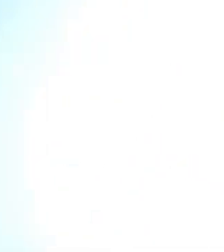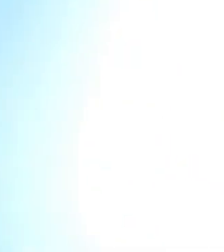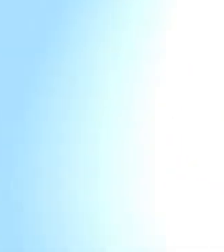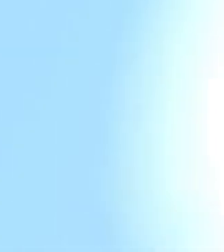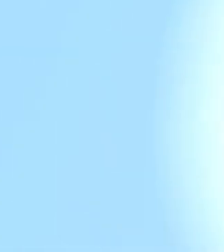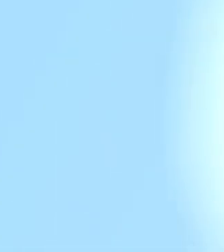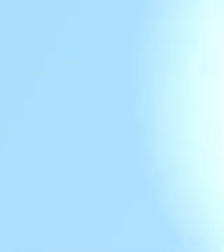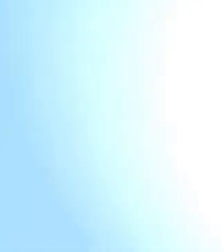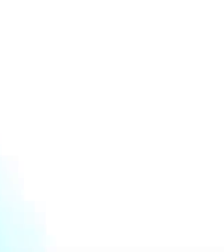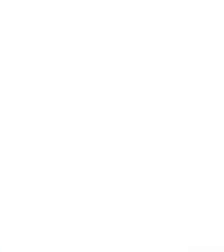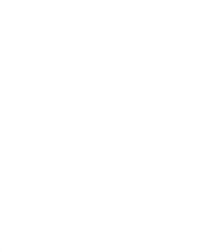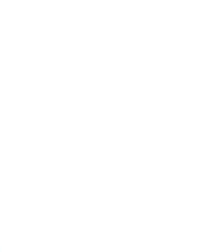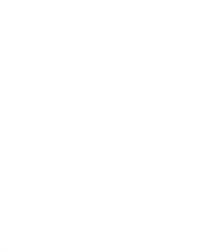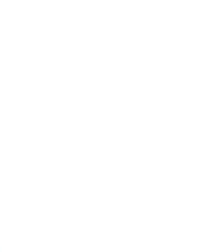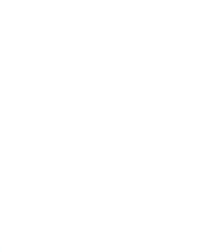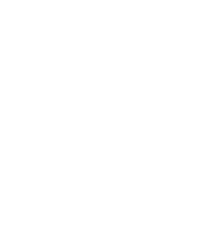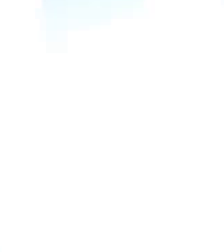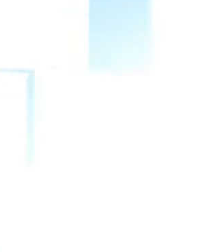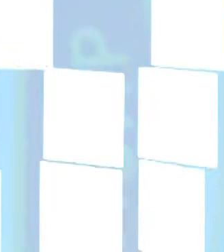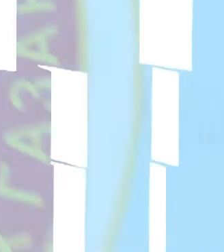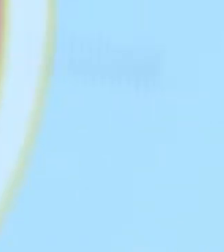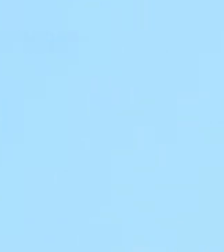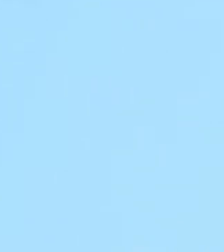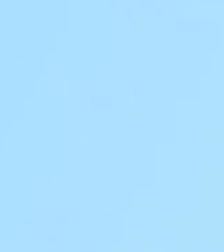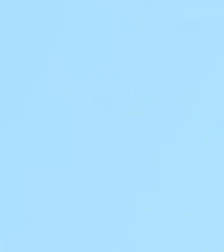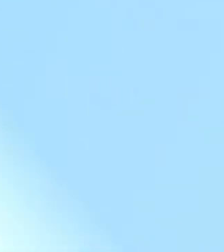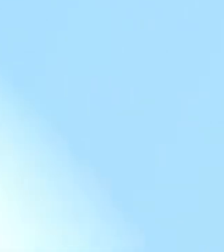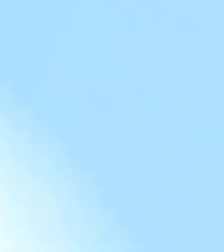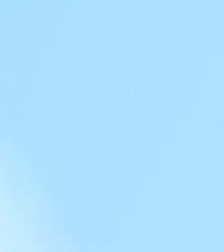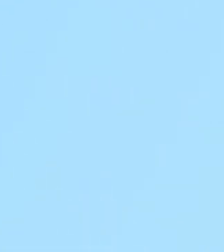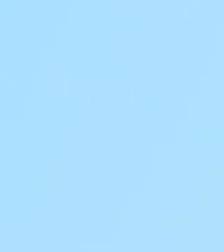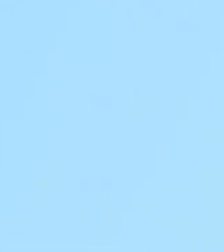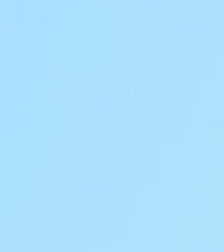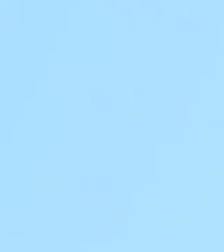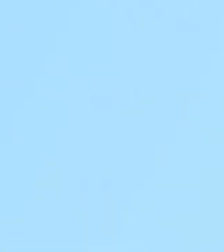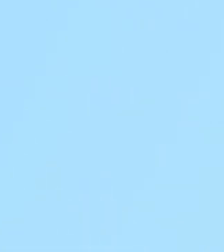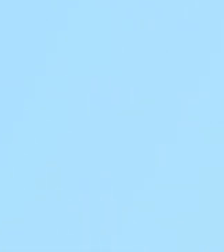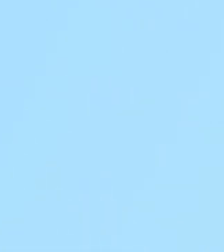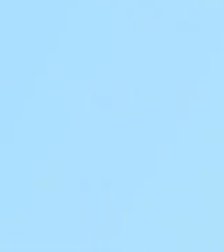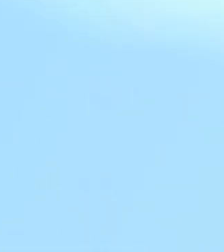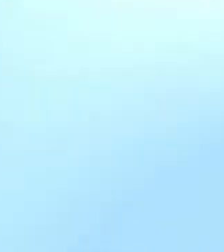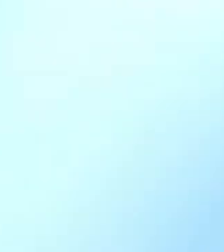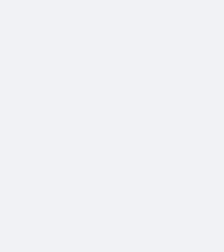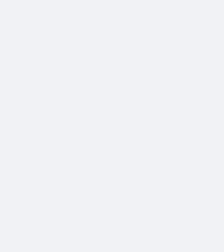110 нууцыг чанлан хадгална. Авлигатай тэмцэх газар.